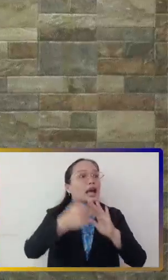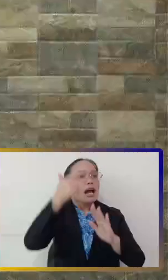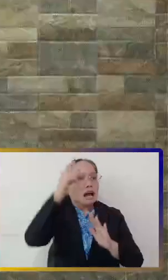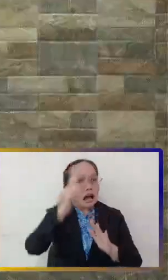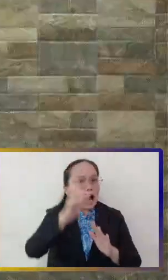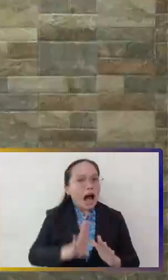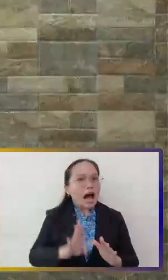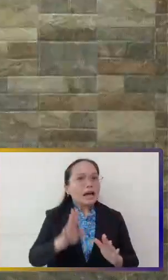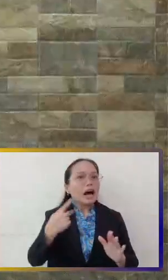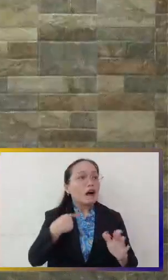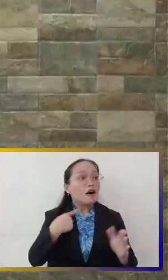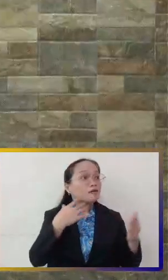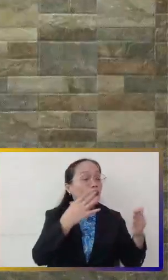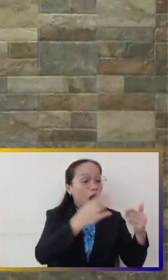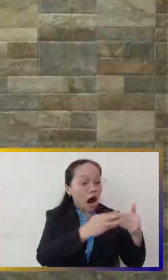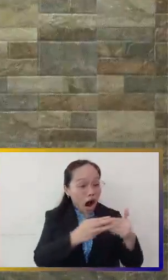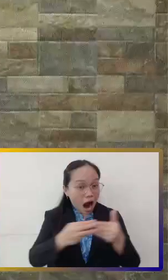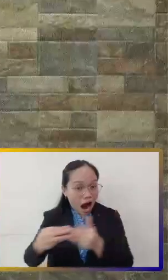Natatandaan niyo po na